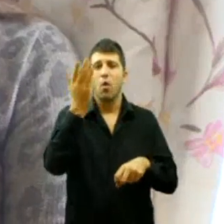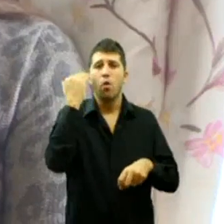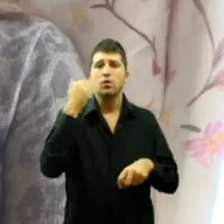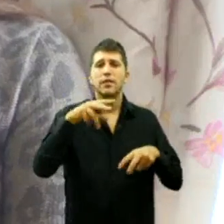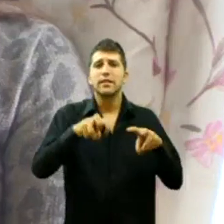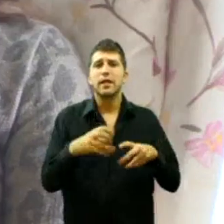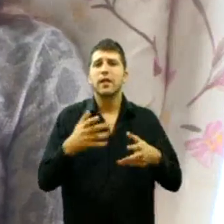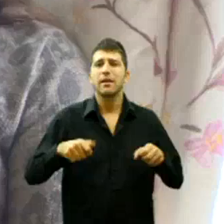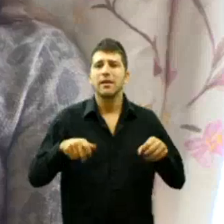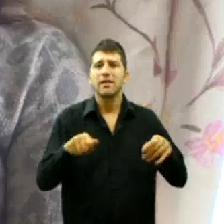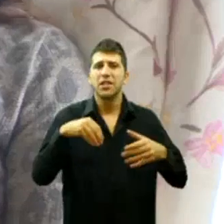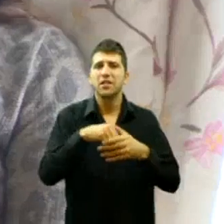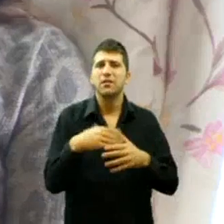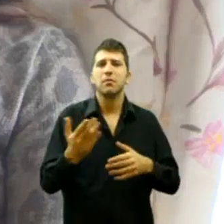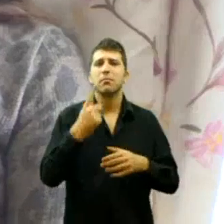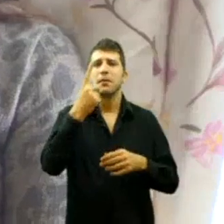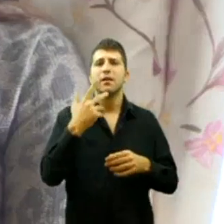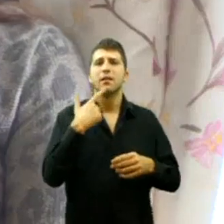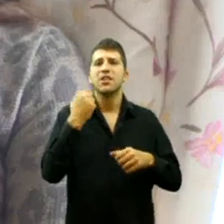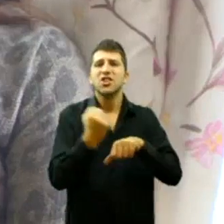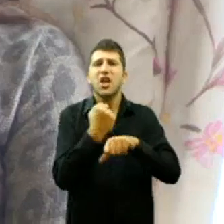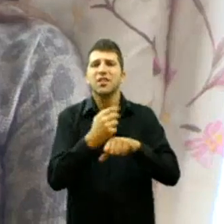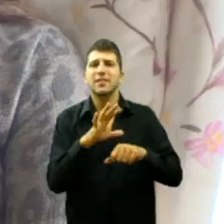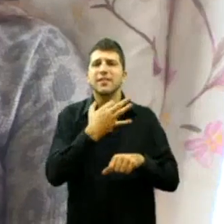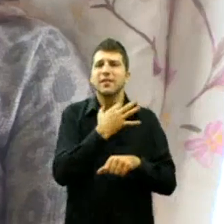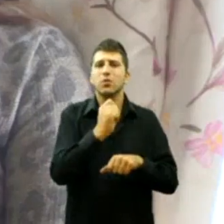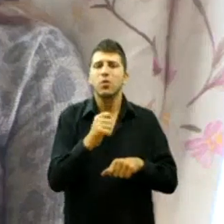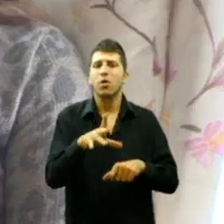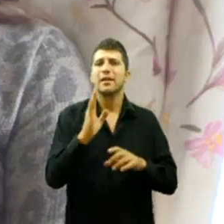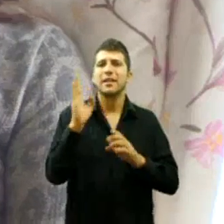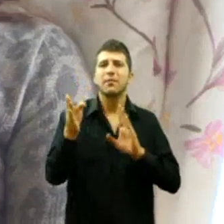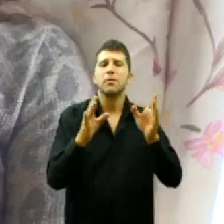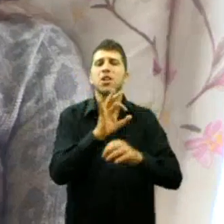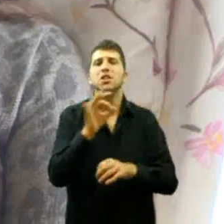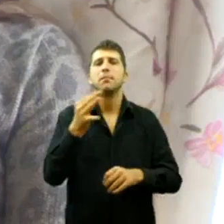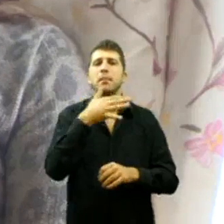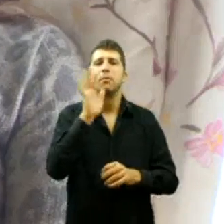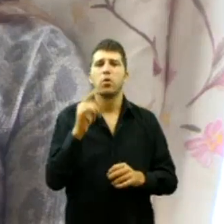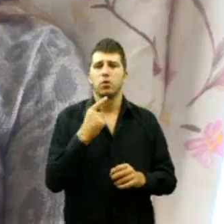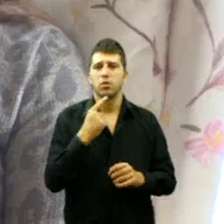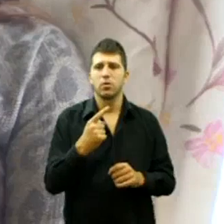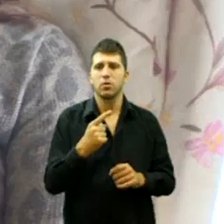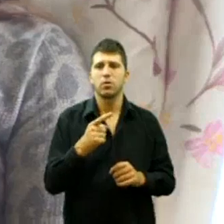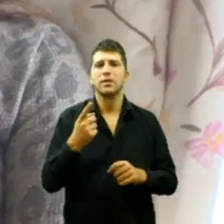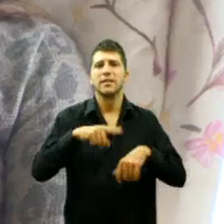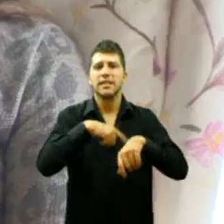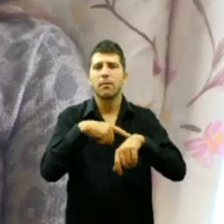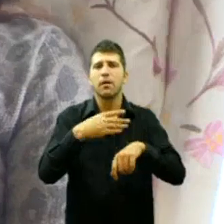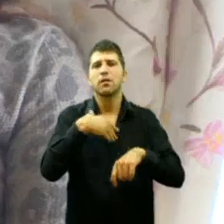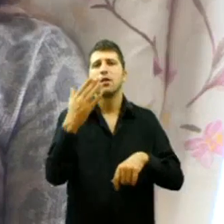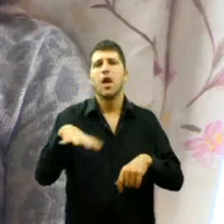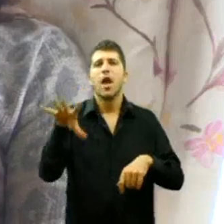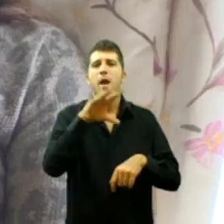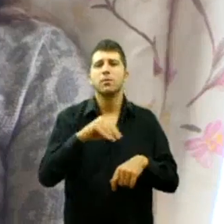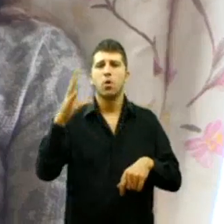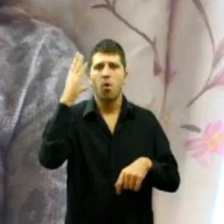hani ne bileyim bir kaldırımdan çıkartmaymış, şuraya gitmeymiş, buraya gitmeymiş bilmiyorduk. Zamanla her şeyi öğrendik. Yani evlenince